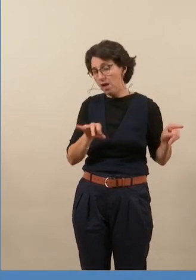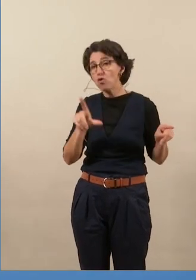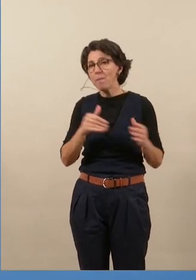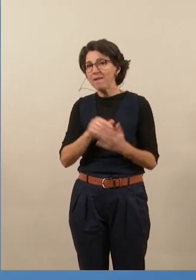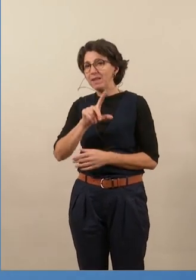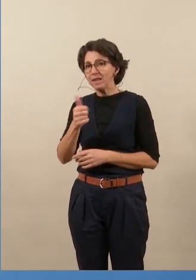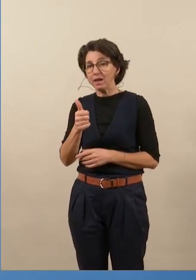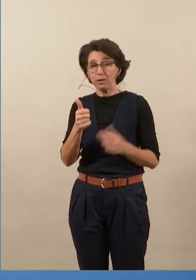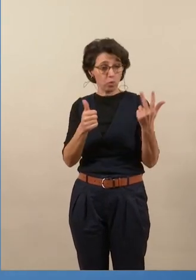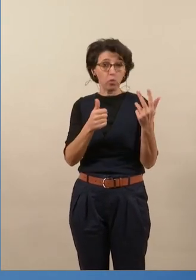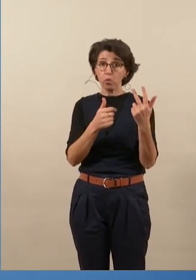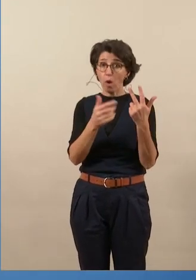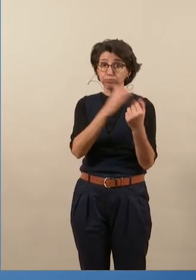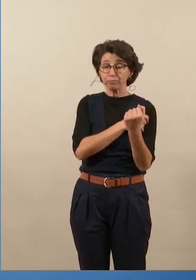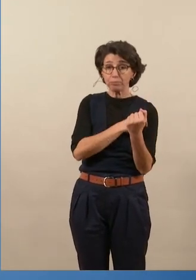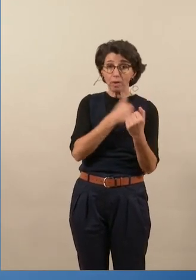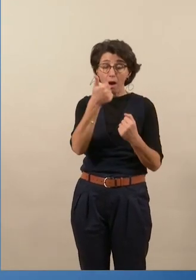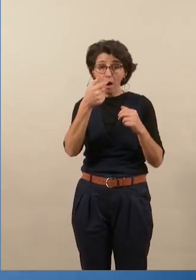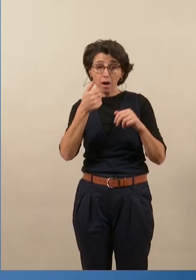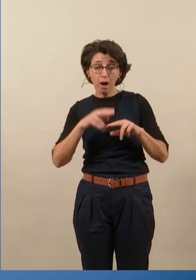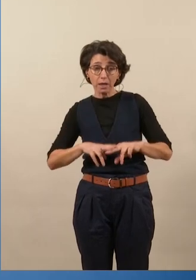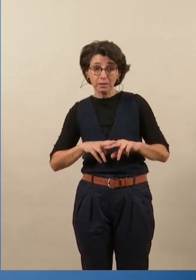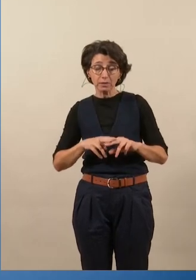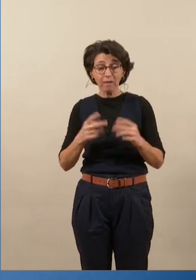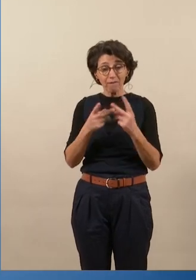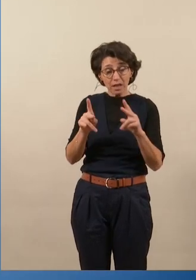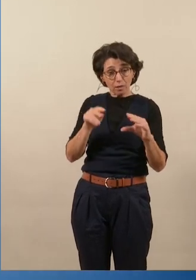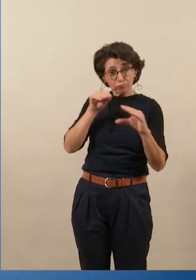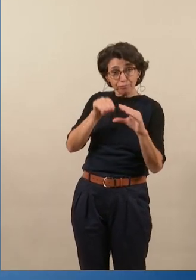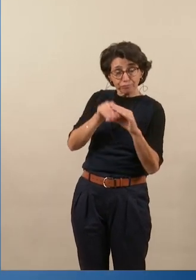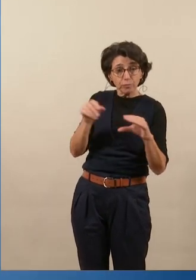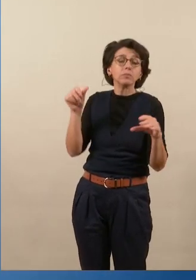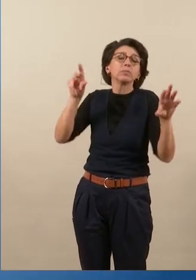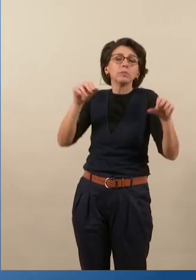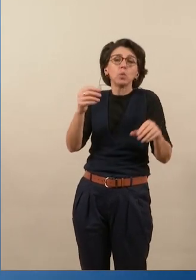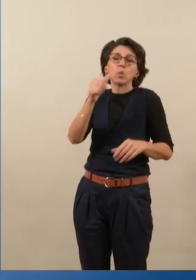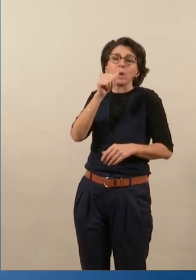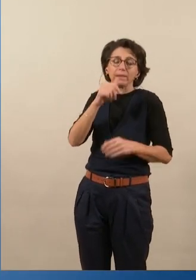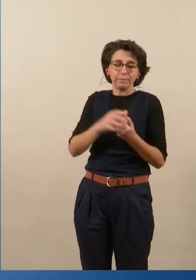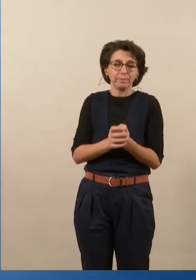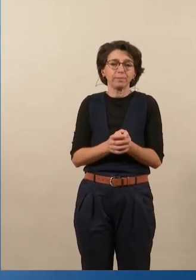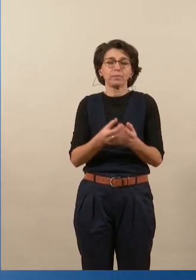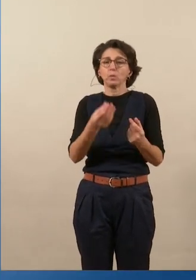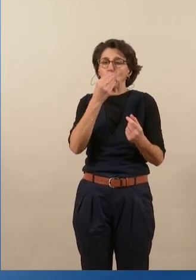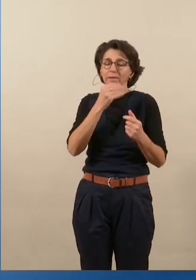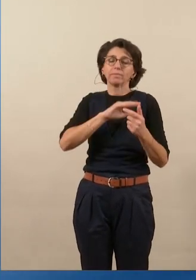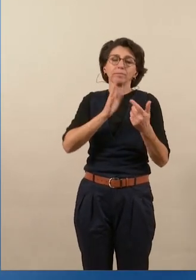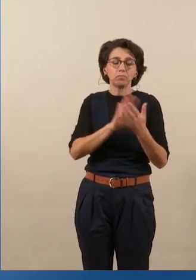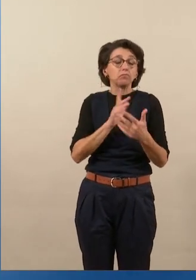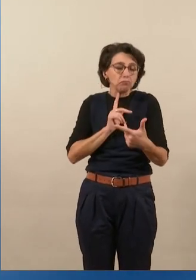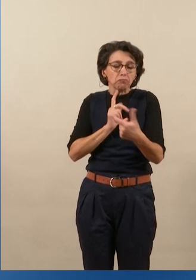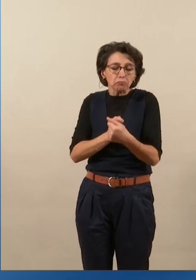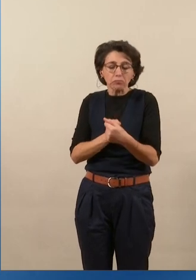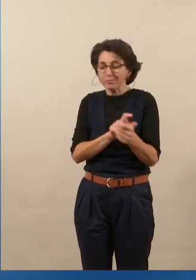approvisionner et nourrir la ville bon très bien on s'adapte 2022 là 2022 c'est assez simple on est sur